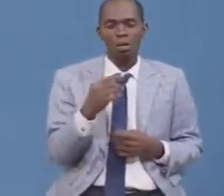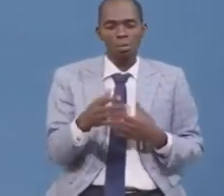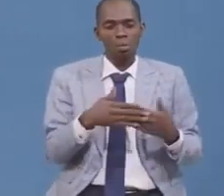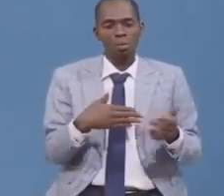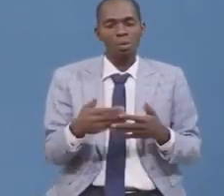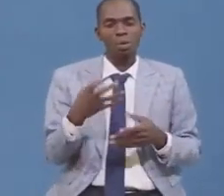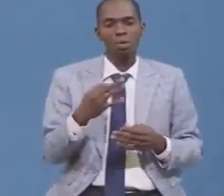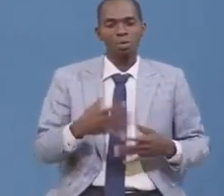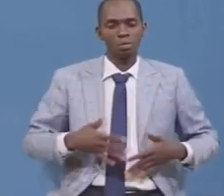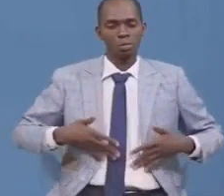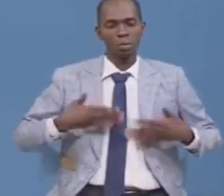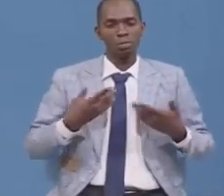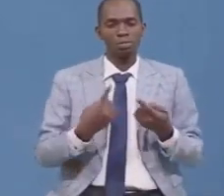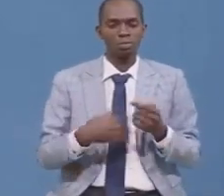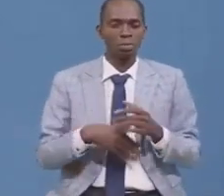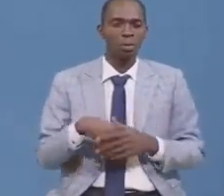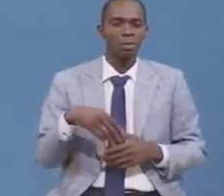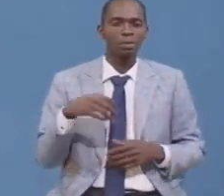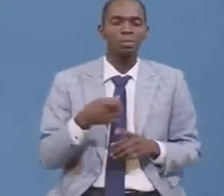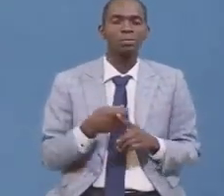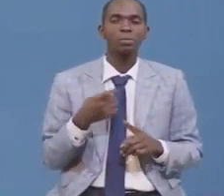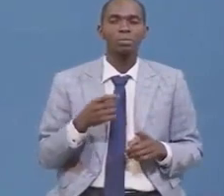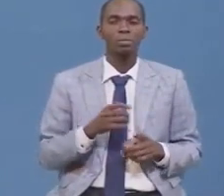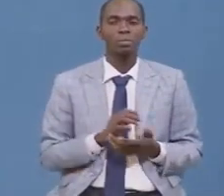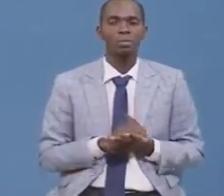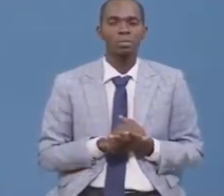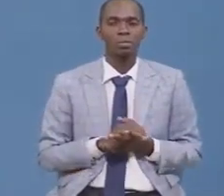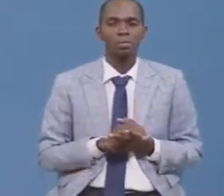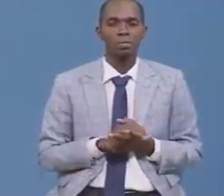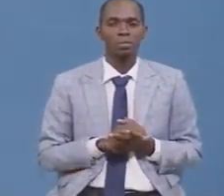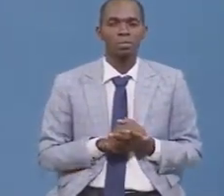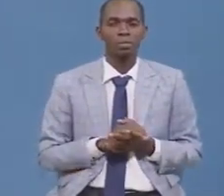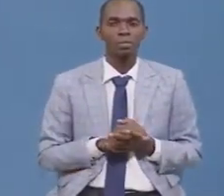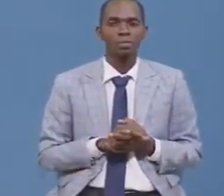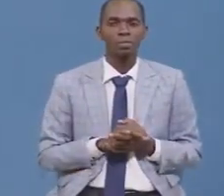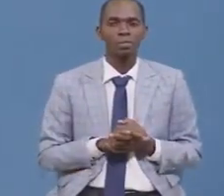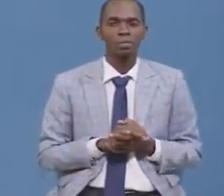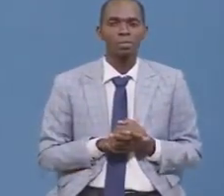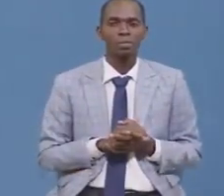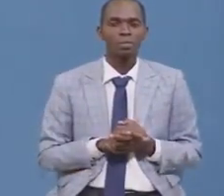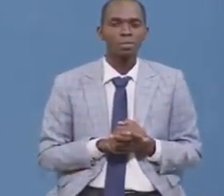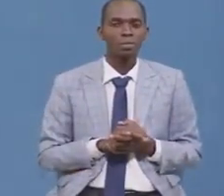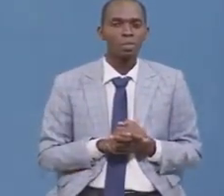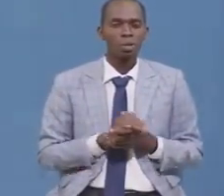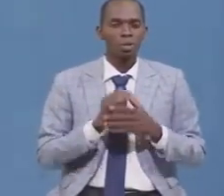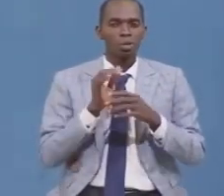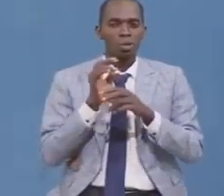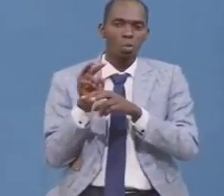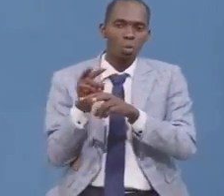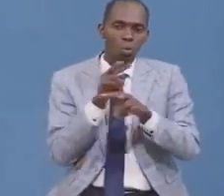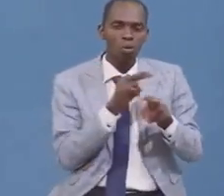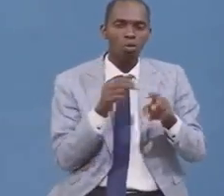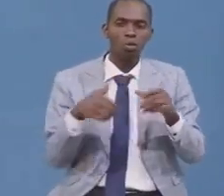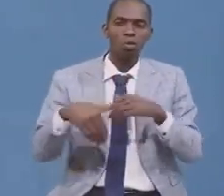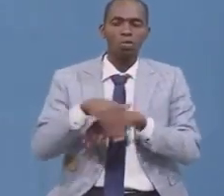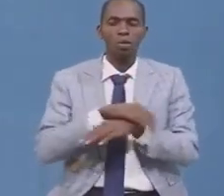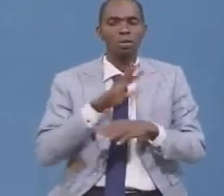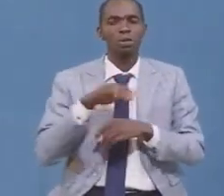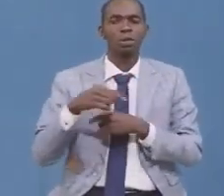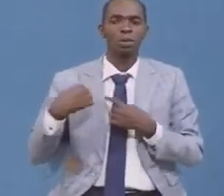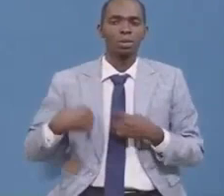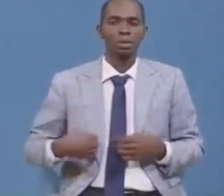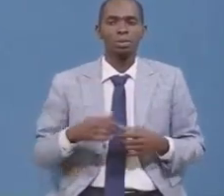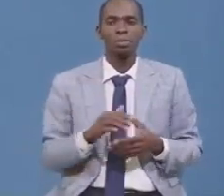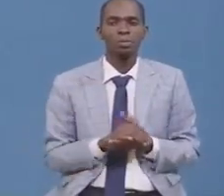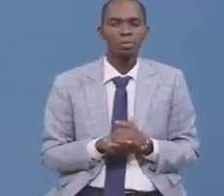ఎందుకంటే హృదయములో నుండే జీవ ఆలోచనలు లేక జీవ ధారలు బయలుదేరి వెళ్ళును. Watch over your heart. మీ హృదయాన్ని